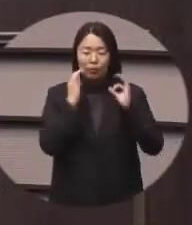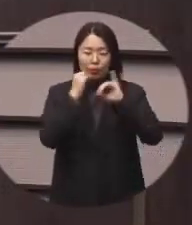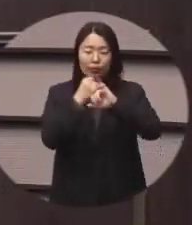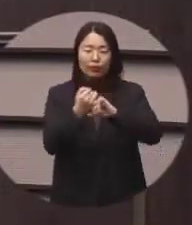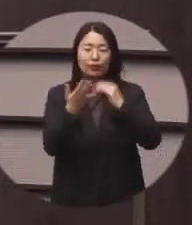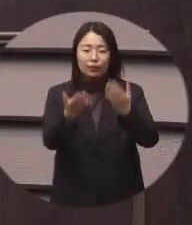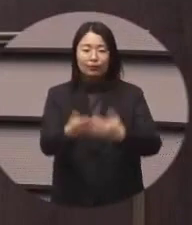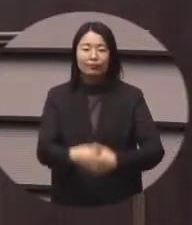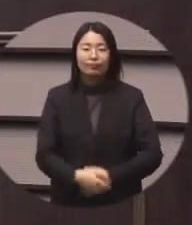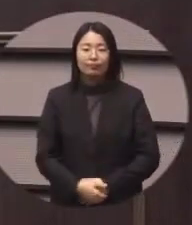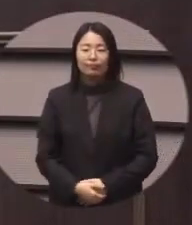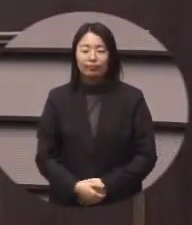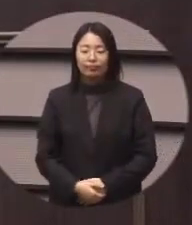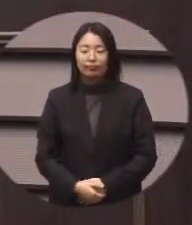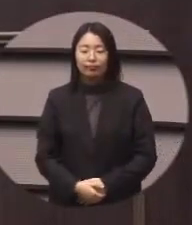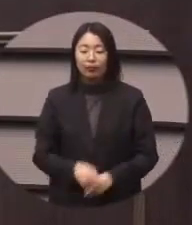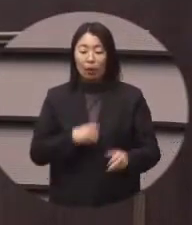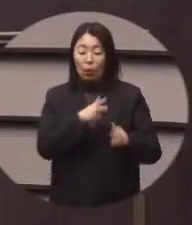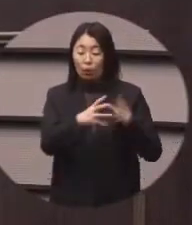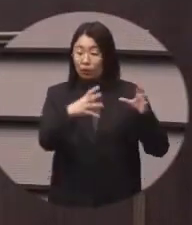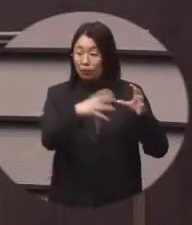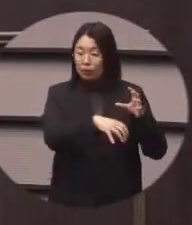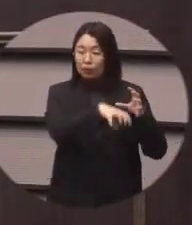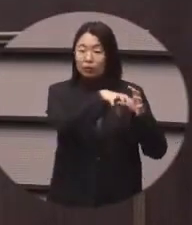산업형 지구단위 계획 수립으로 공장